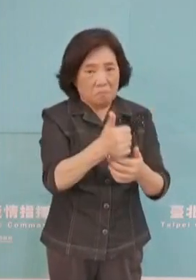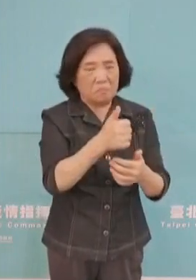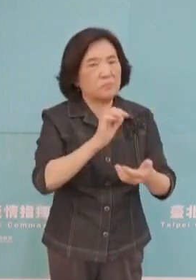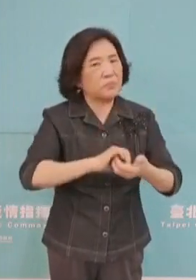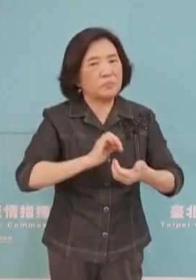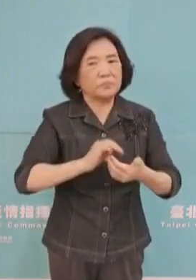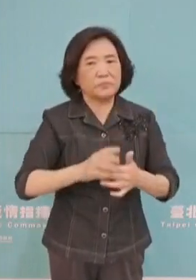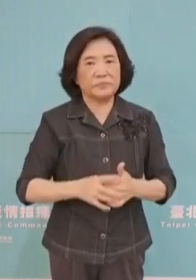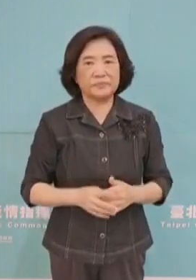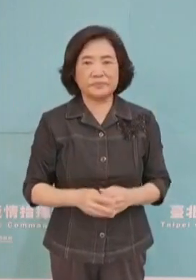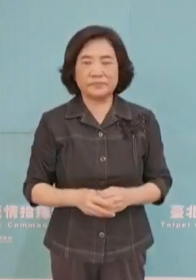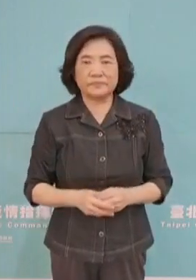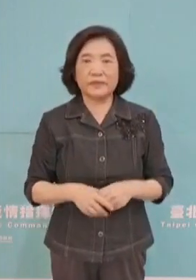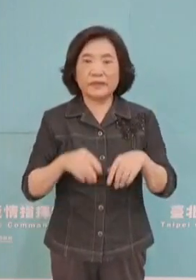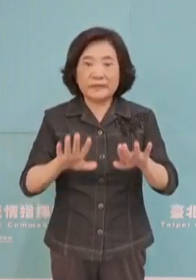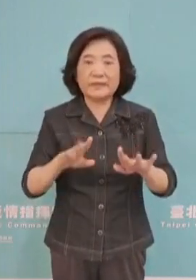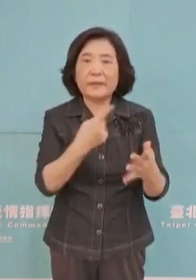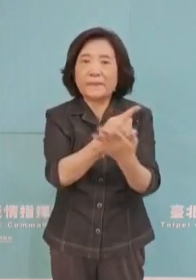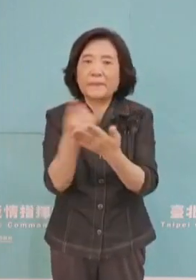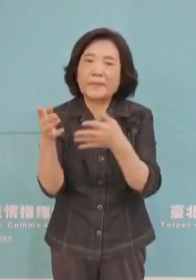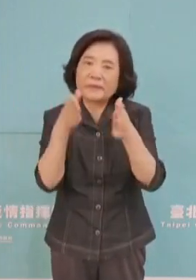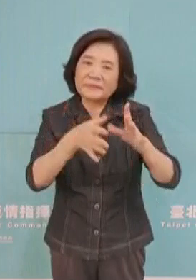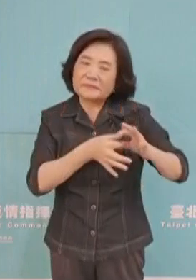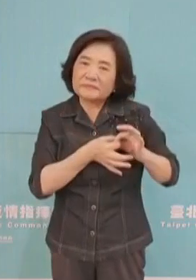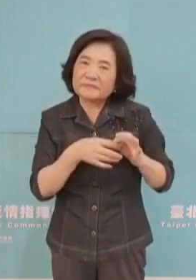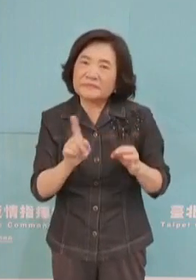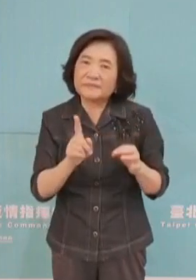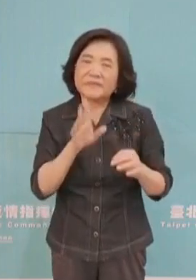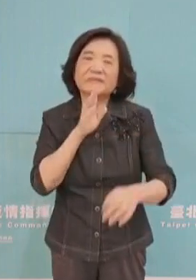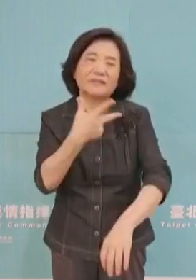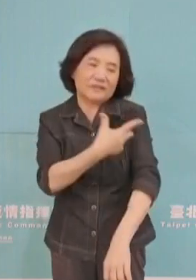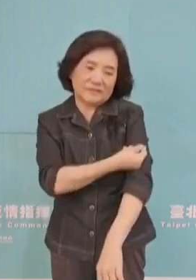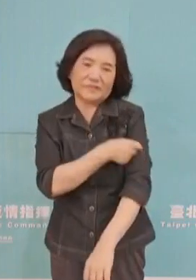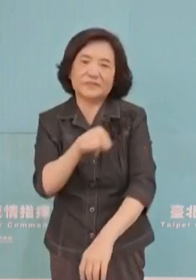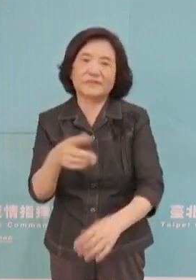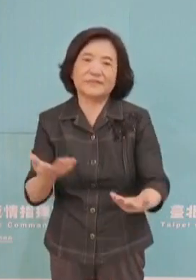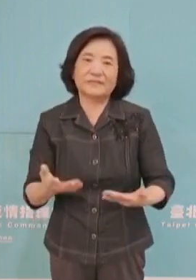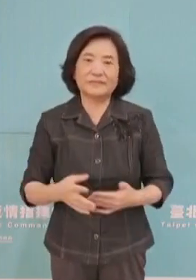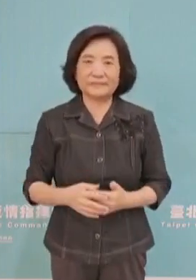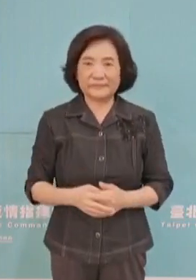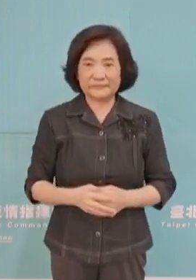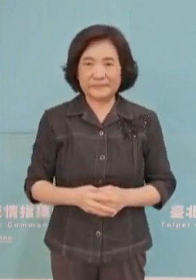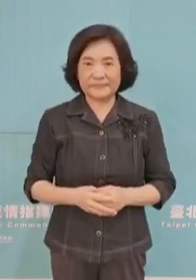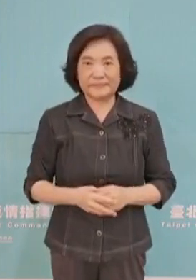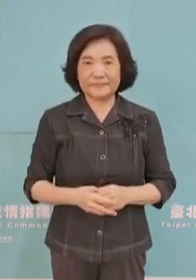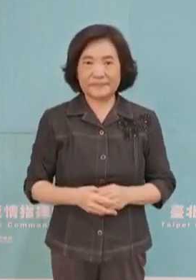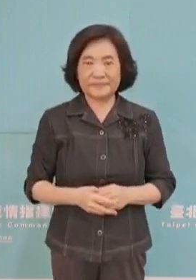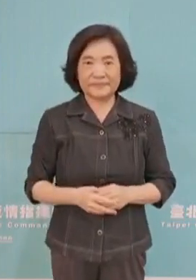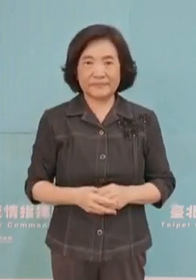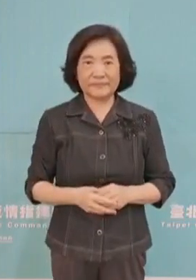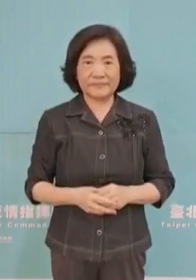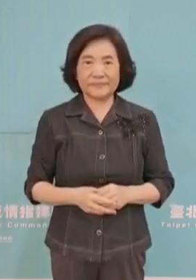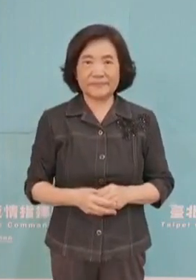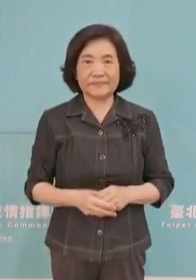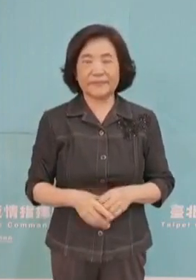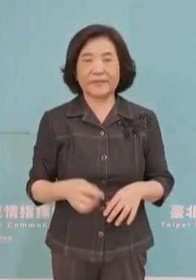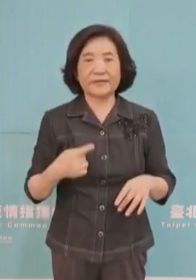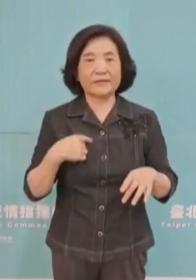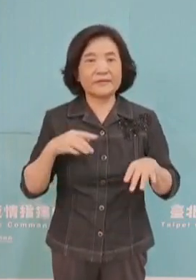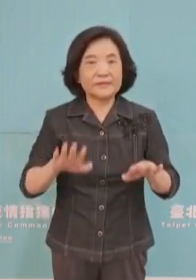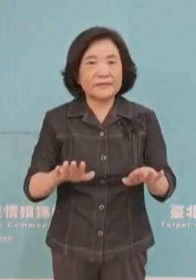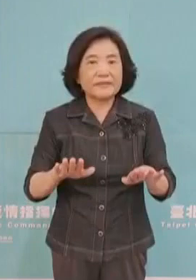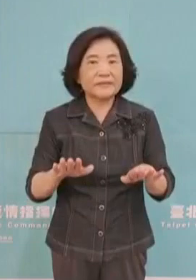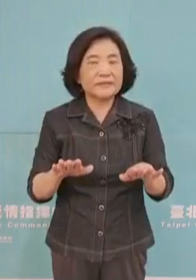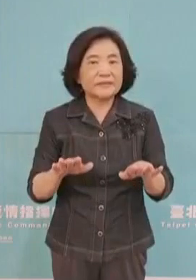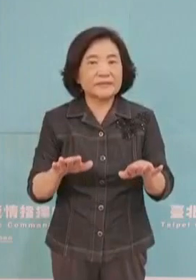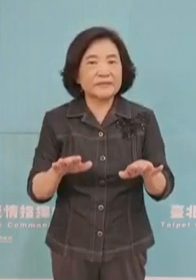那今天大家最关心的当然是打疫苗嘛，哈，这也算我大概我们今天原则